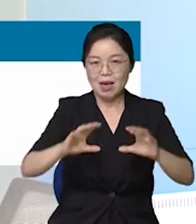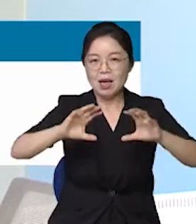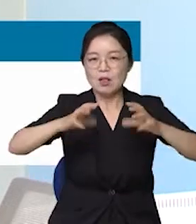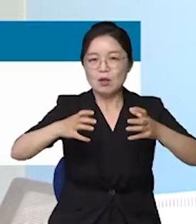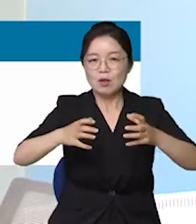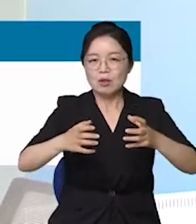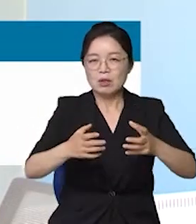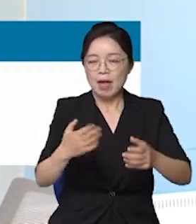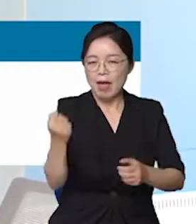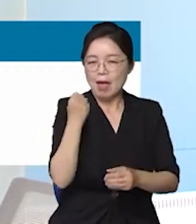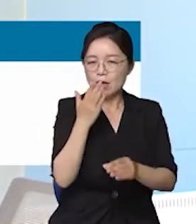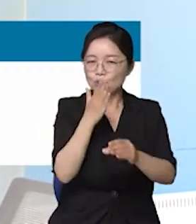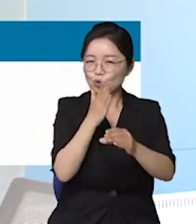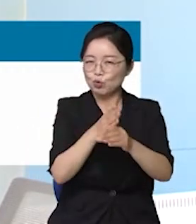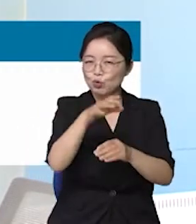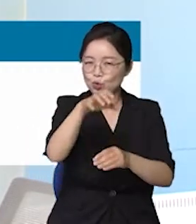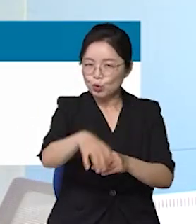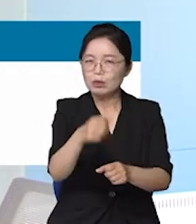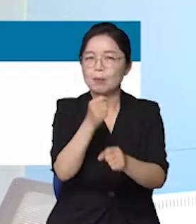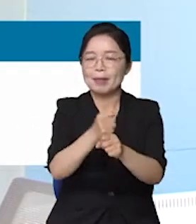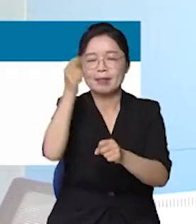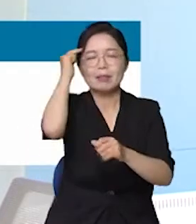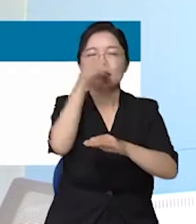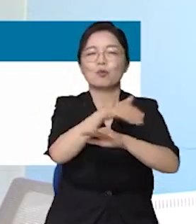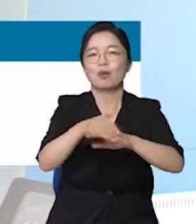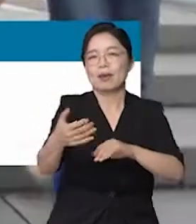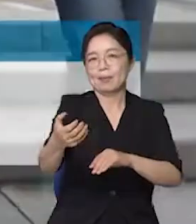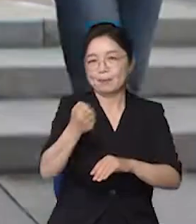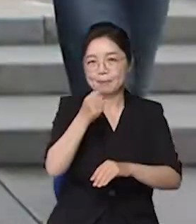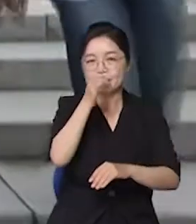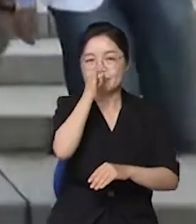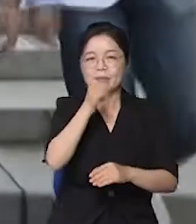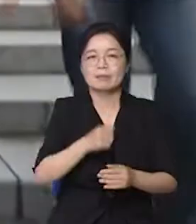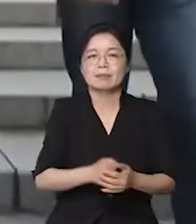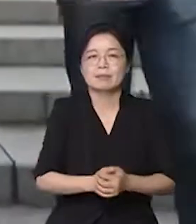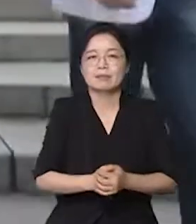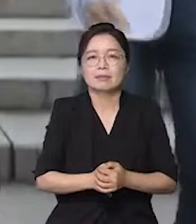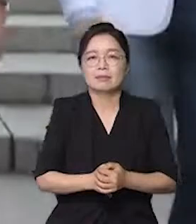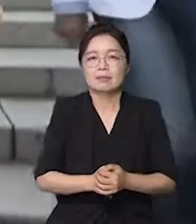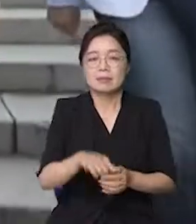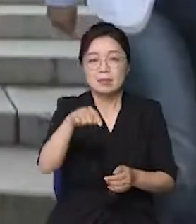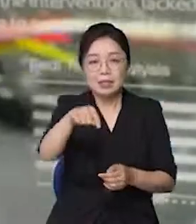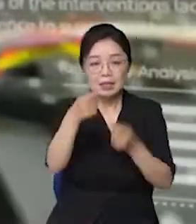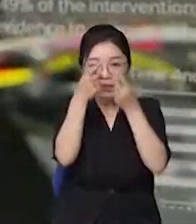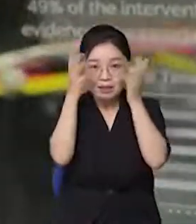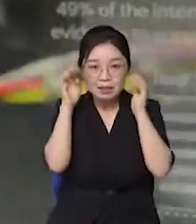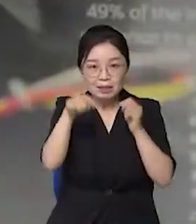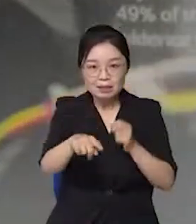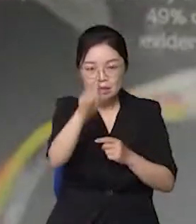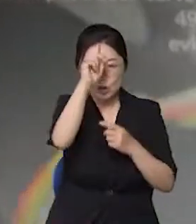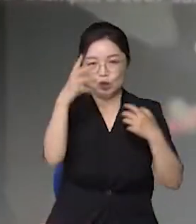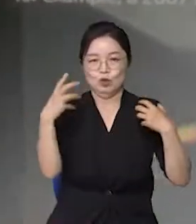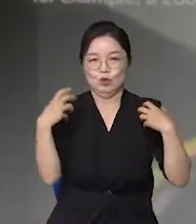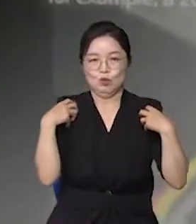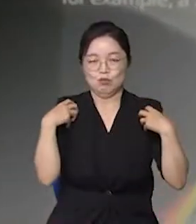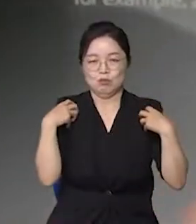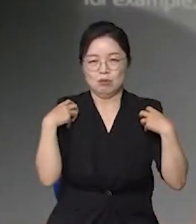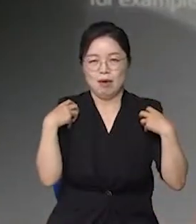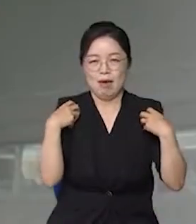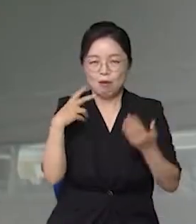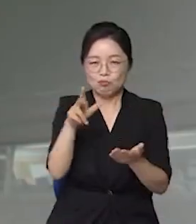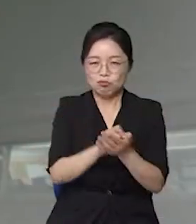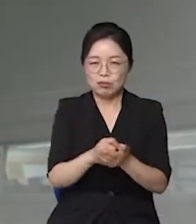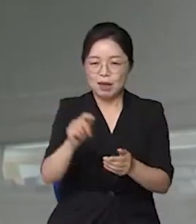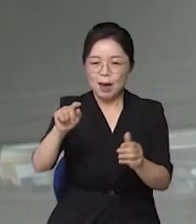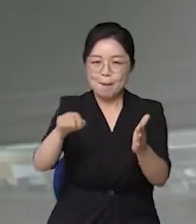허브 중심 지역으로 만들고자 하는 계획을 가지고 있습니다. 한전공대는 지난 정부의 100대 국정과제로